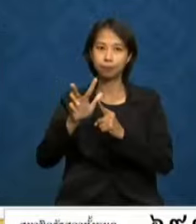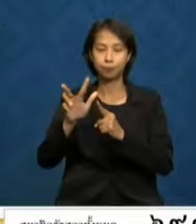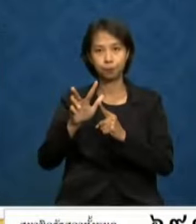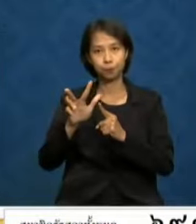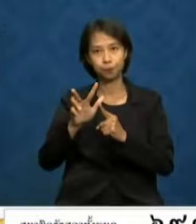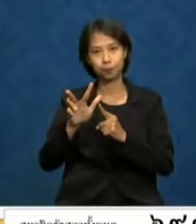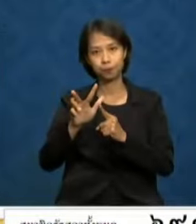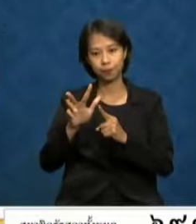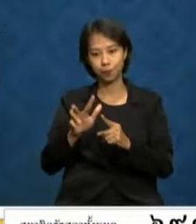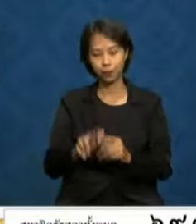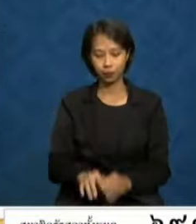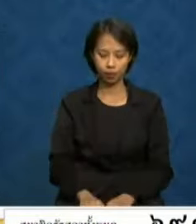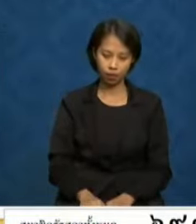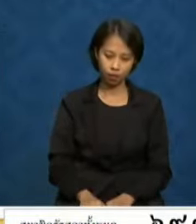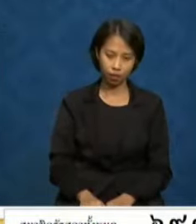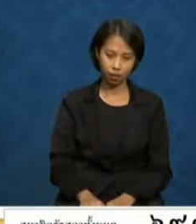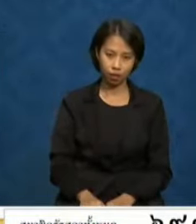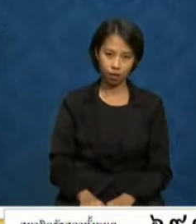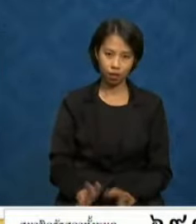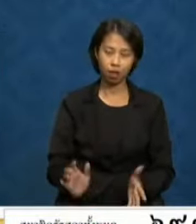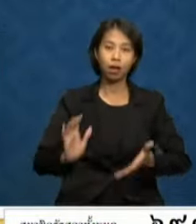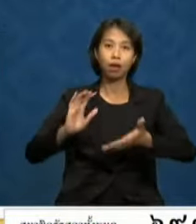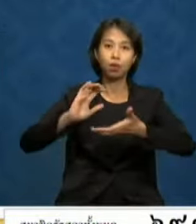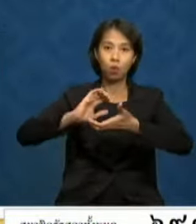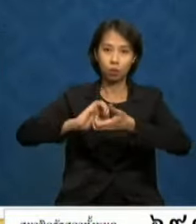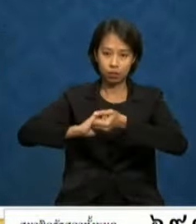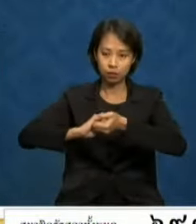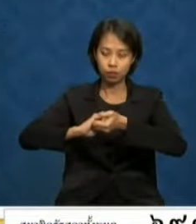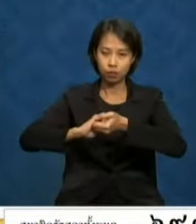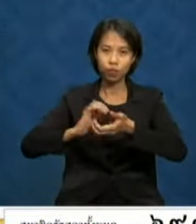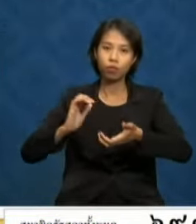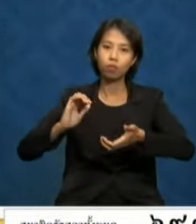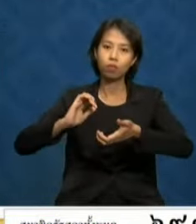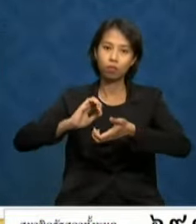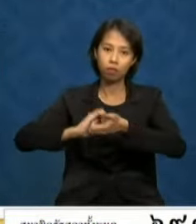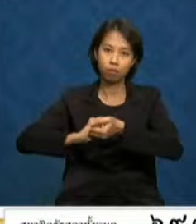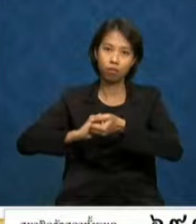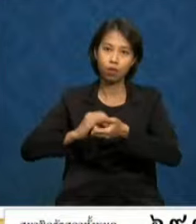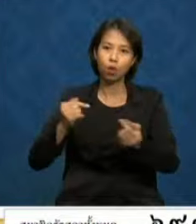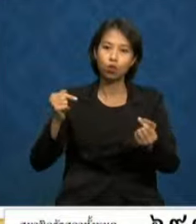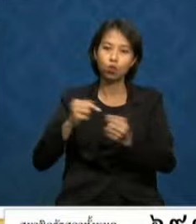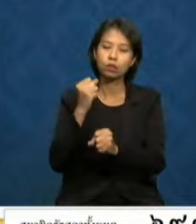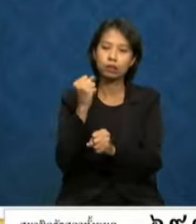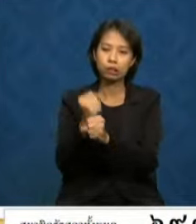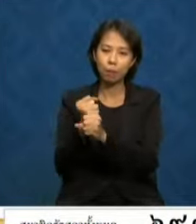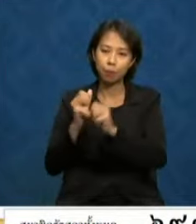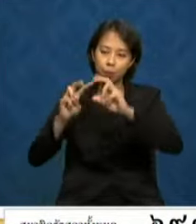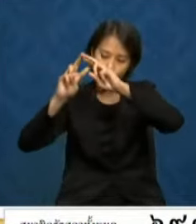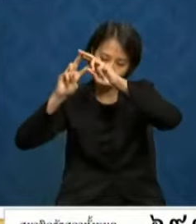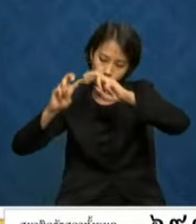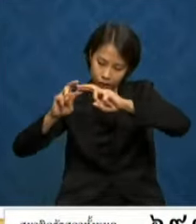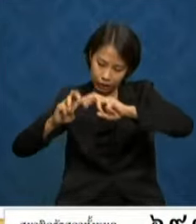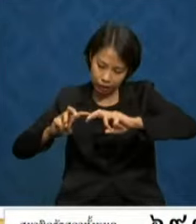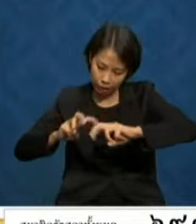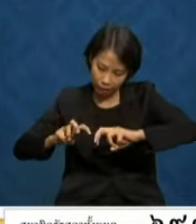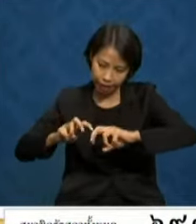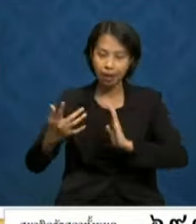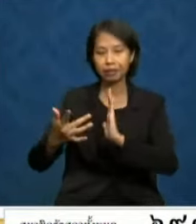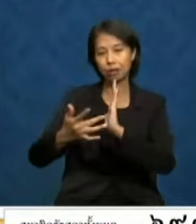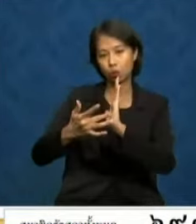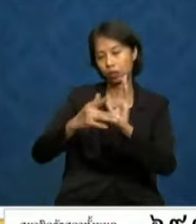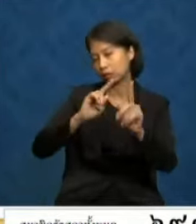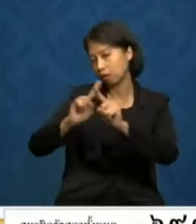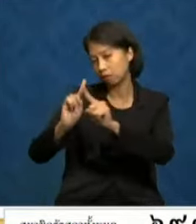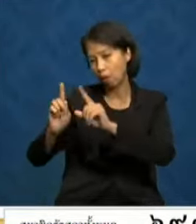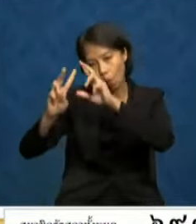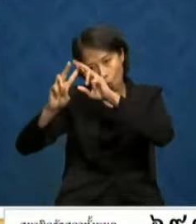นึงก็คือเรื่องของการร่วมมือในส่วนของการวิจัยและพัฒนาหรือการถ่ายทอดเทคโนโลยีนะ